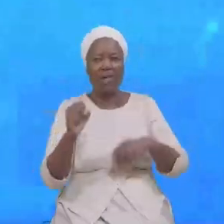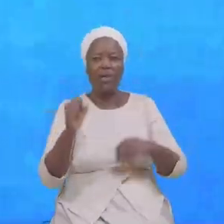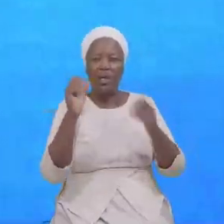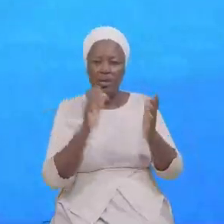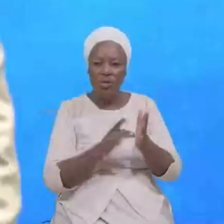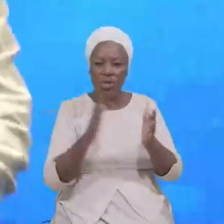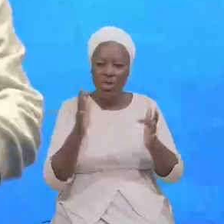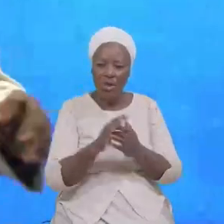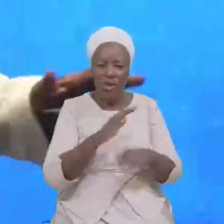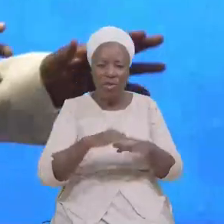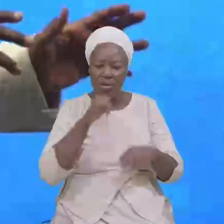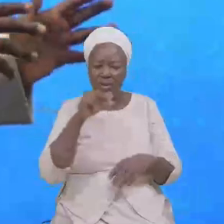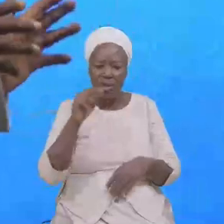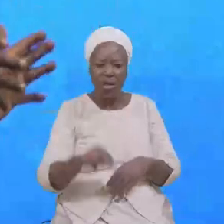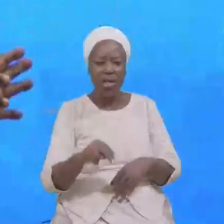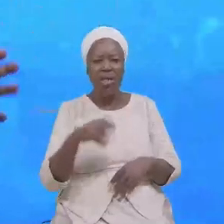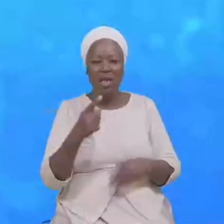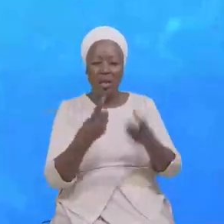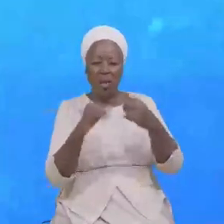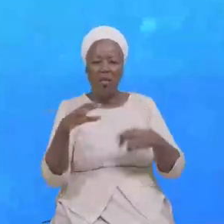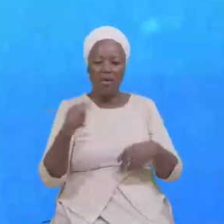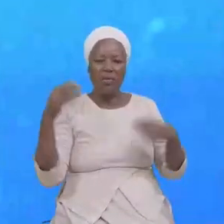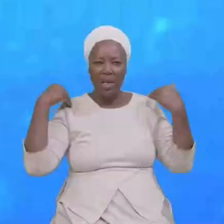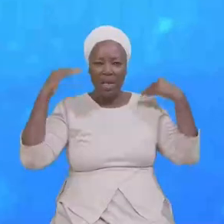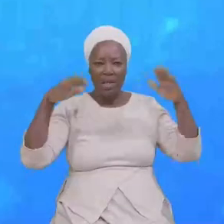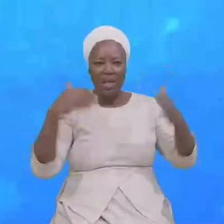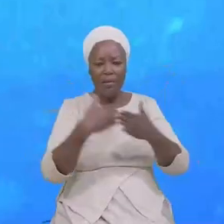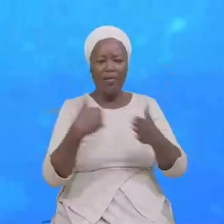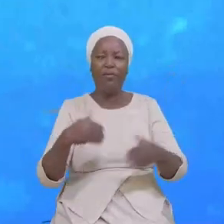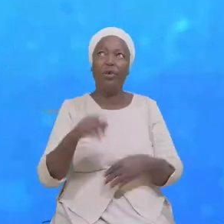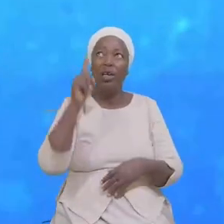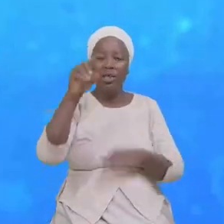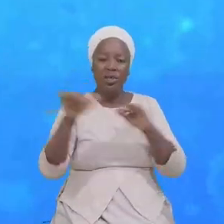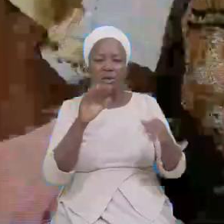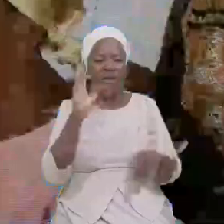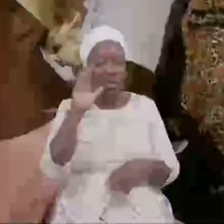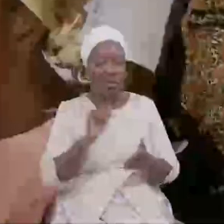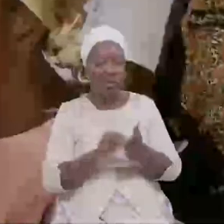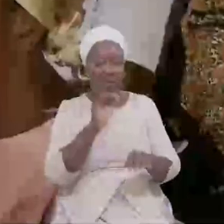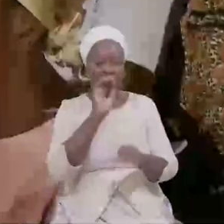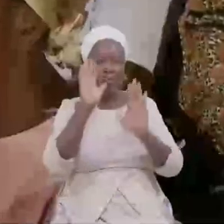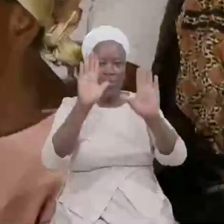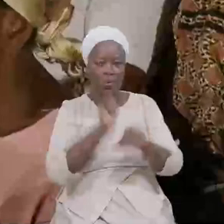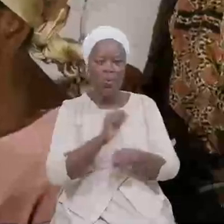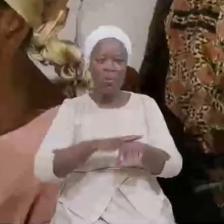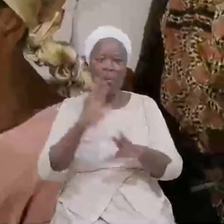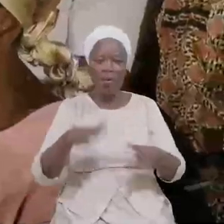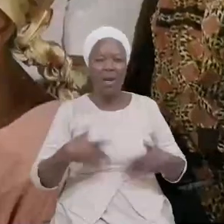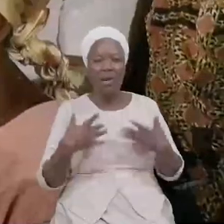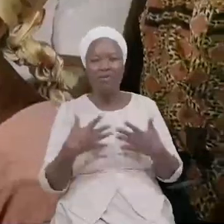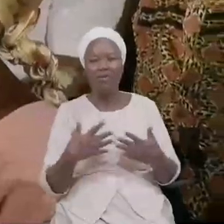viendra, Jésus n'a pas besoin de la descente d'un ange avant d'accomplir son miracle dans ta vie.